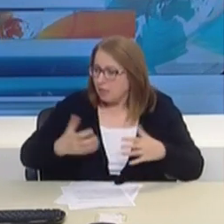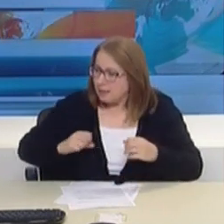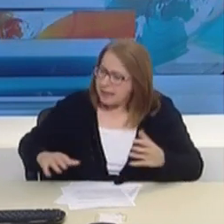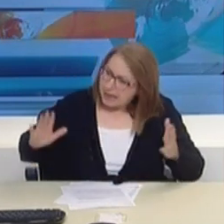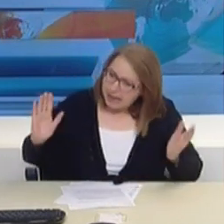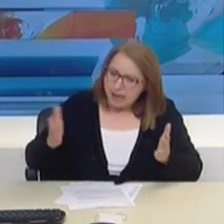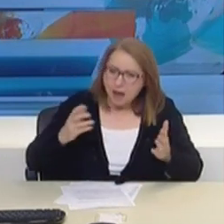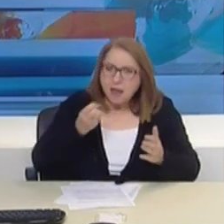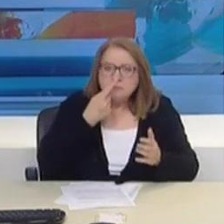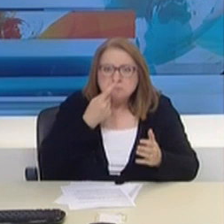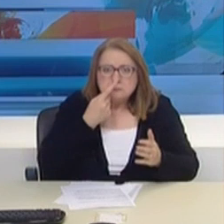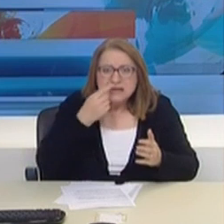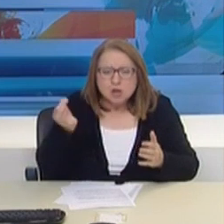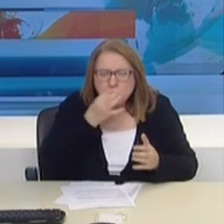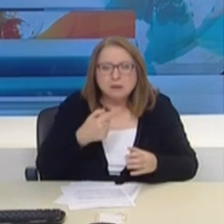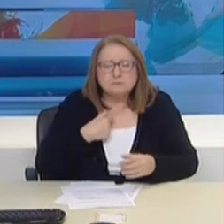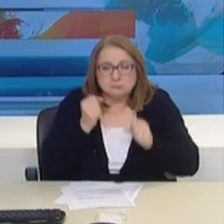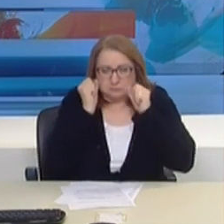έκπληξη. Ευχαριστώ.